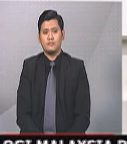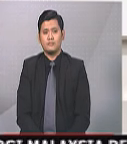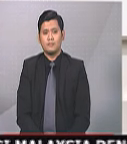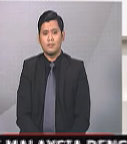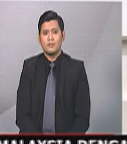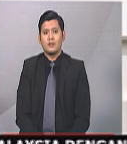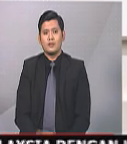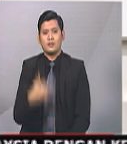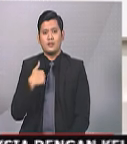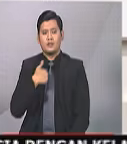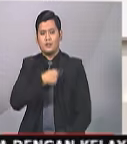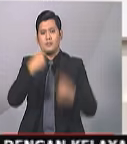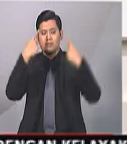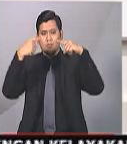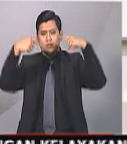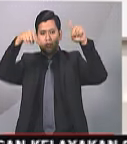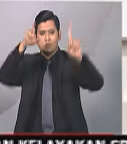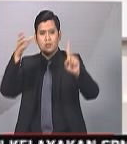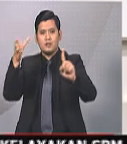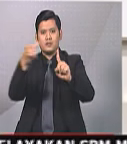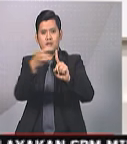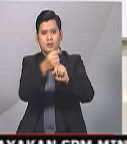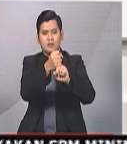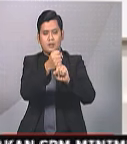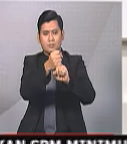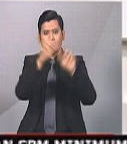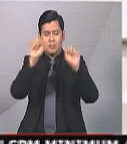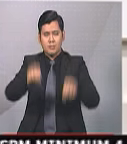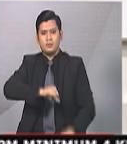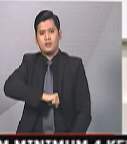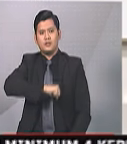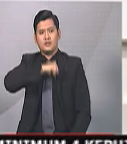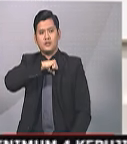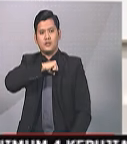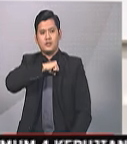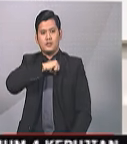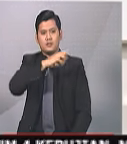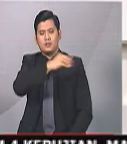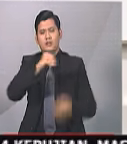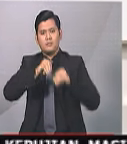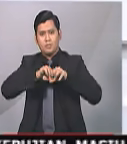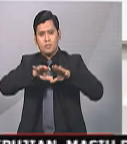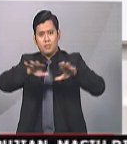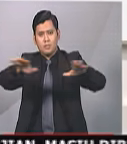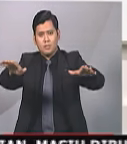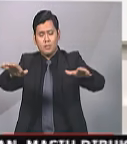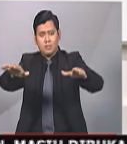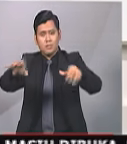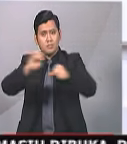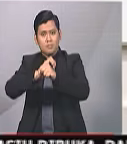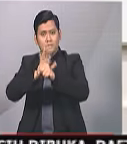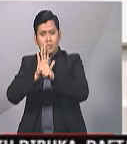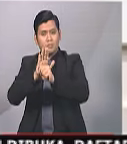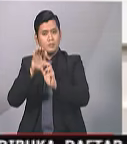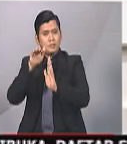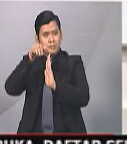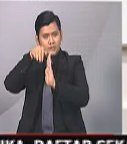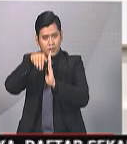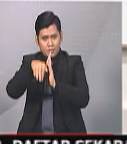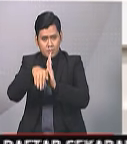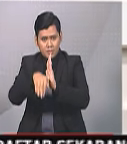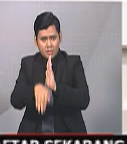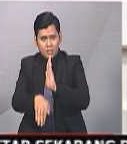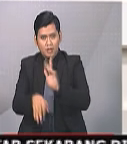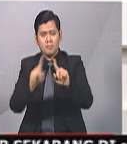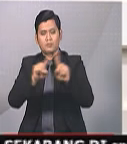Though COVID has not been over yet, but I've seen the graph dipping and the curve is going